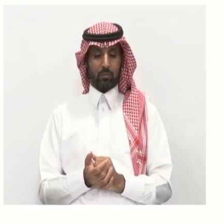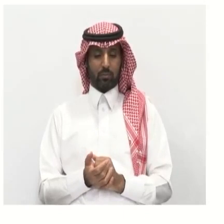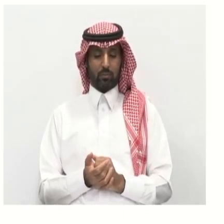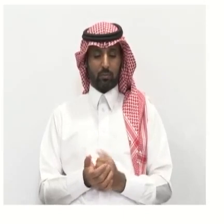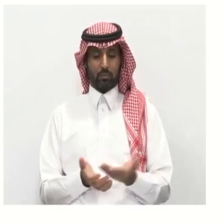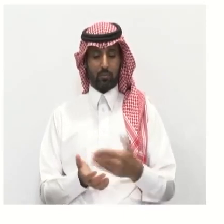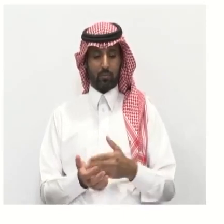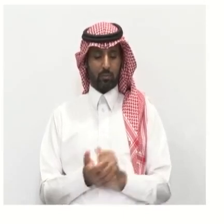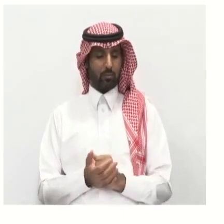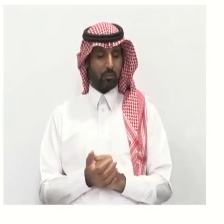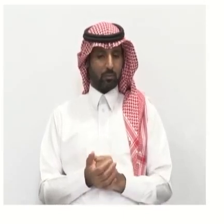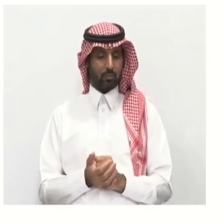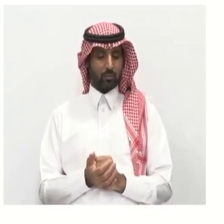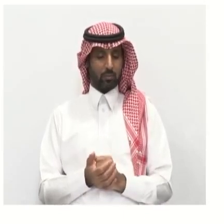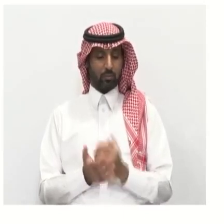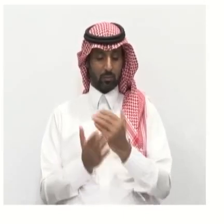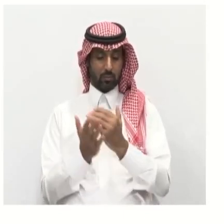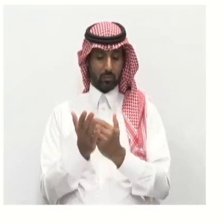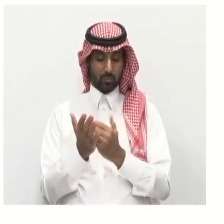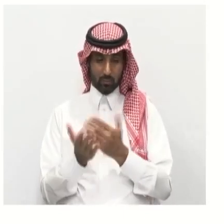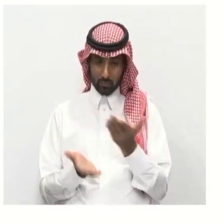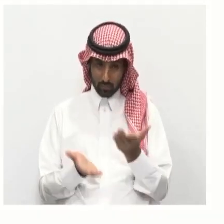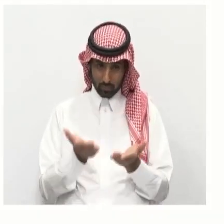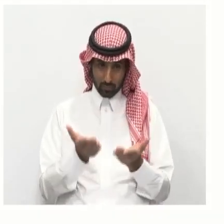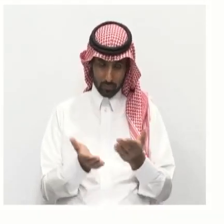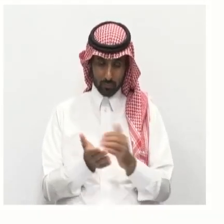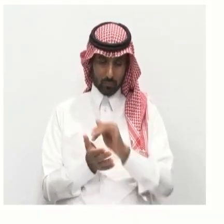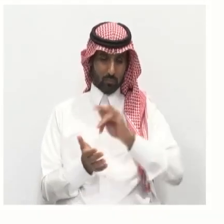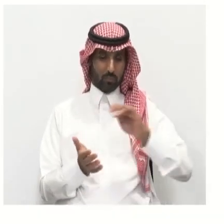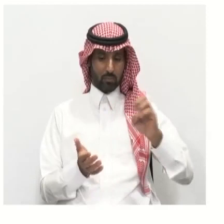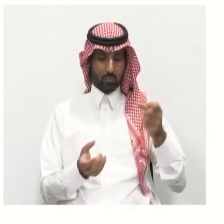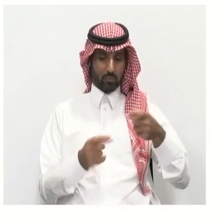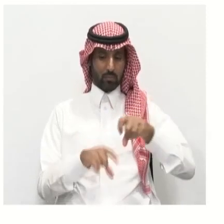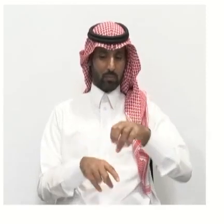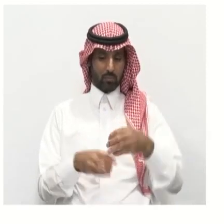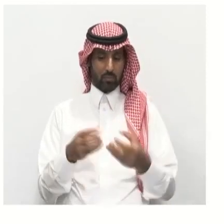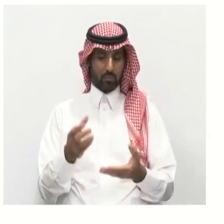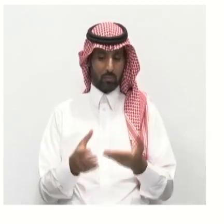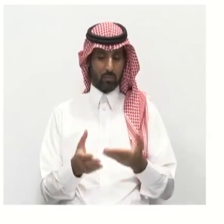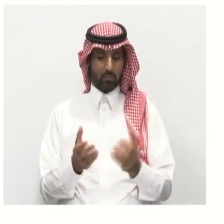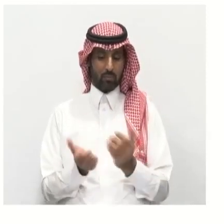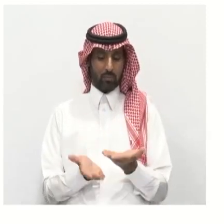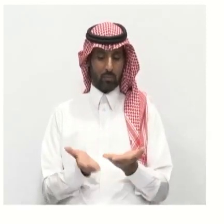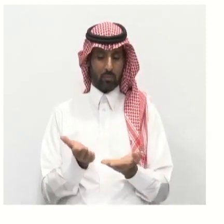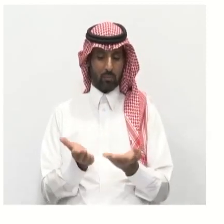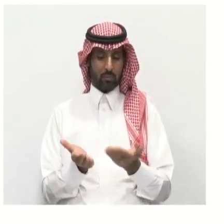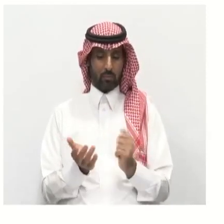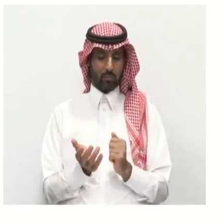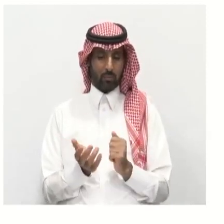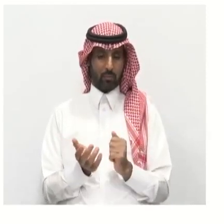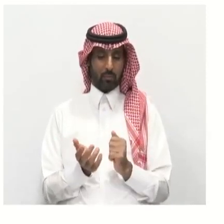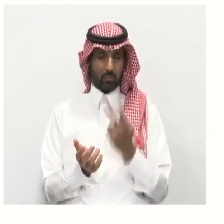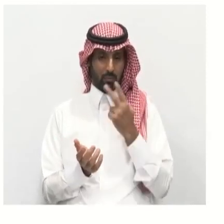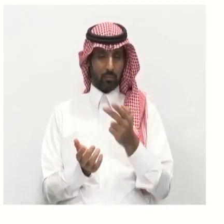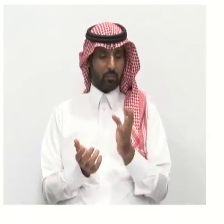الخطوه اللي بعدها يا شباب الخطوه اللي بعدها اللي هي وزن المعادله اللي هي وزن المعادله وزن المعادله